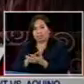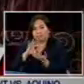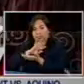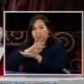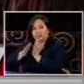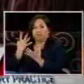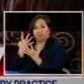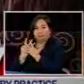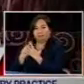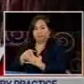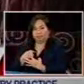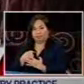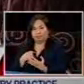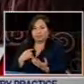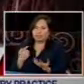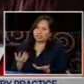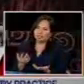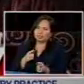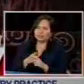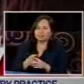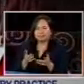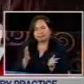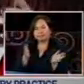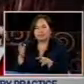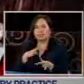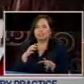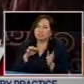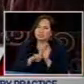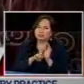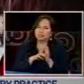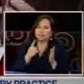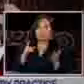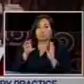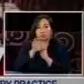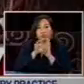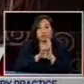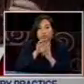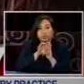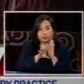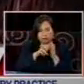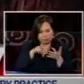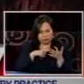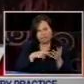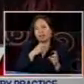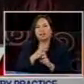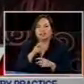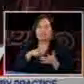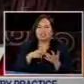Dito po sa Constitution, wala naman ho akong ibang mabasa dahil nahihirapan ho ako magbasa at saka umunawa,